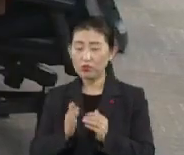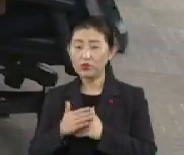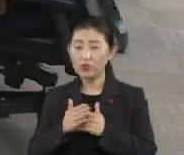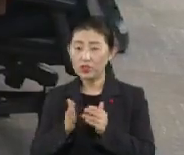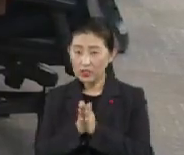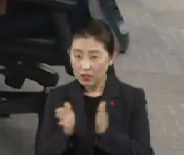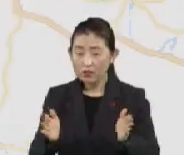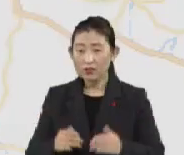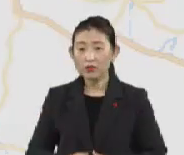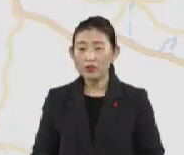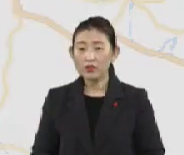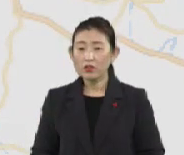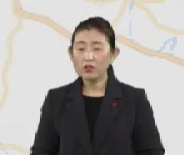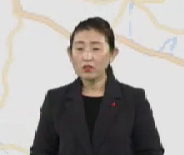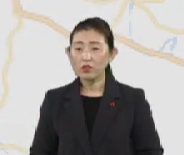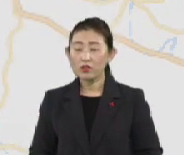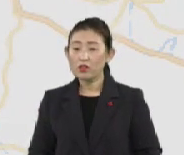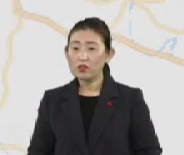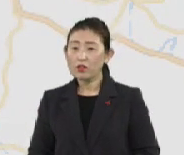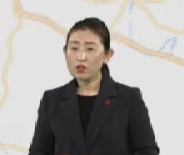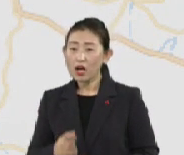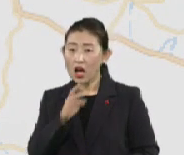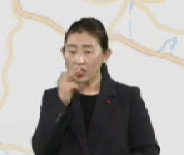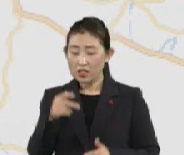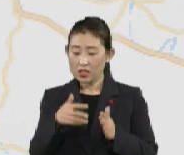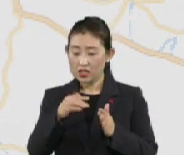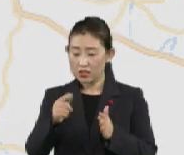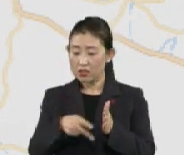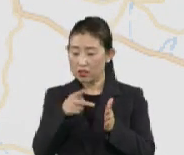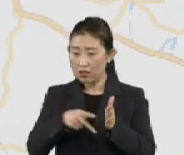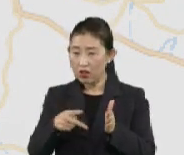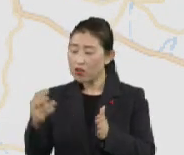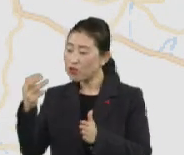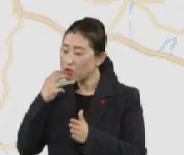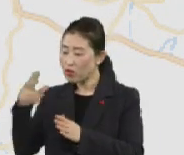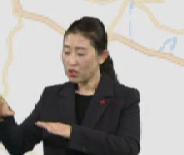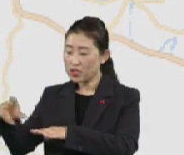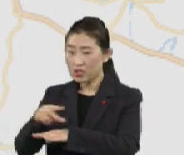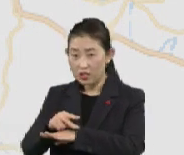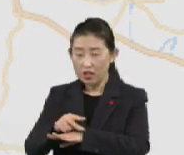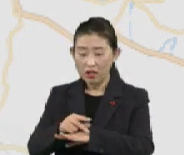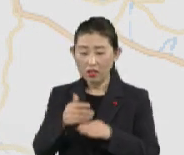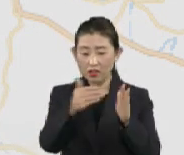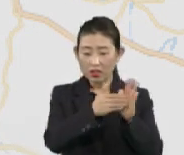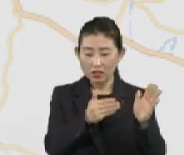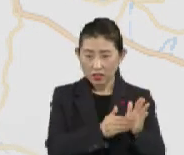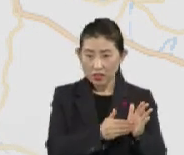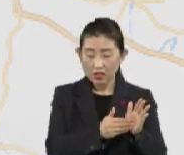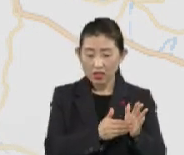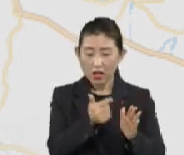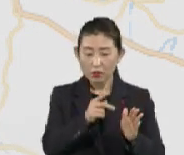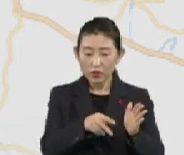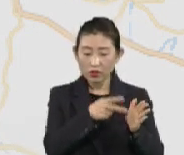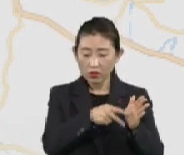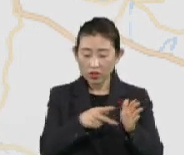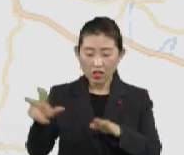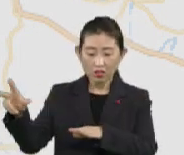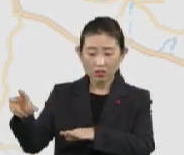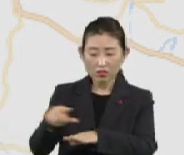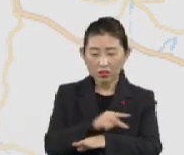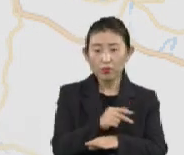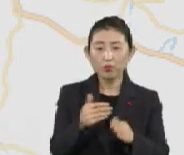시작됐습니다. 수도권 전철이 연결된 아산 신창역에서 당진 합덕역까지 13km를 전철 라인으로